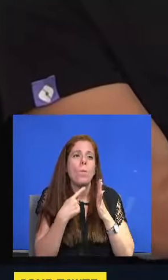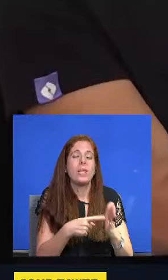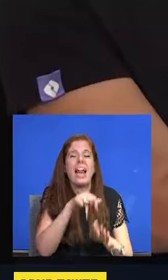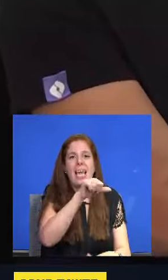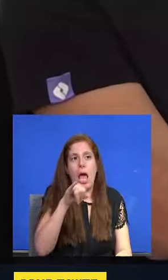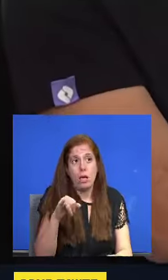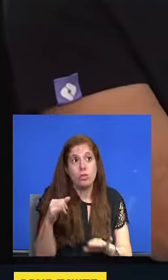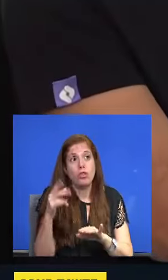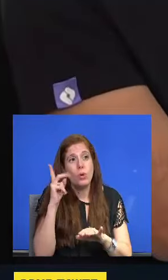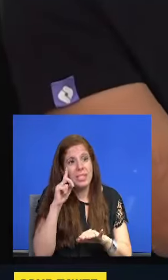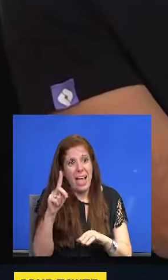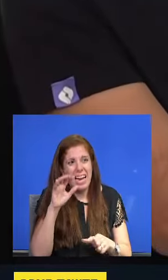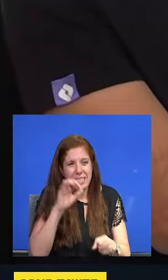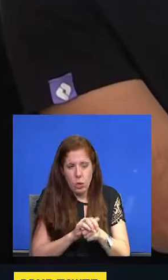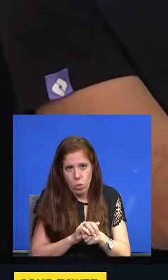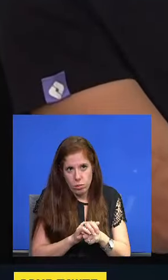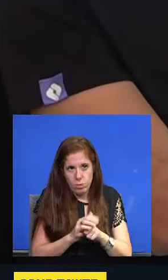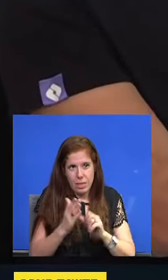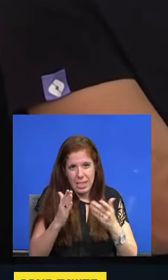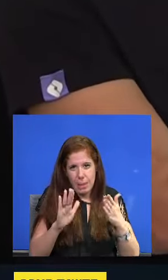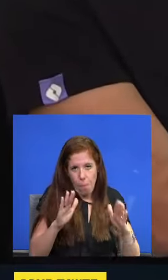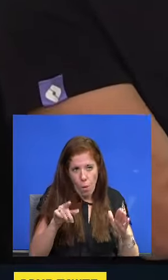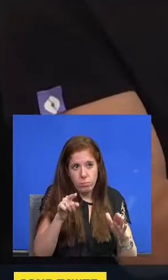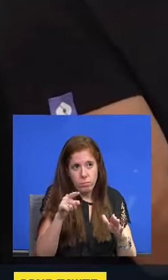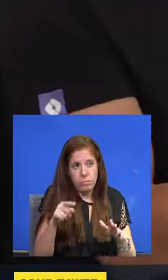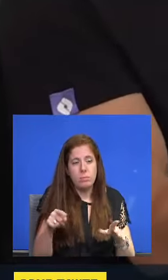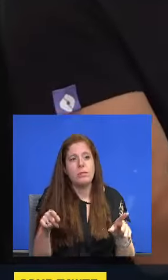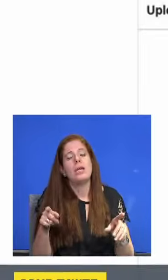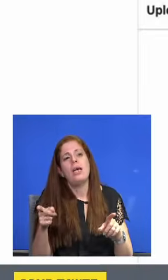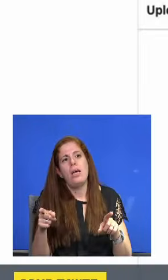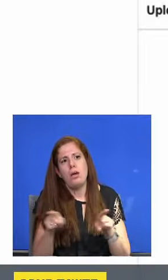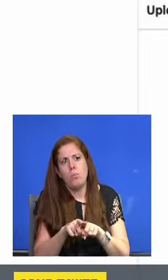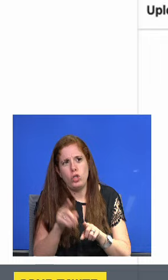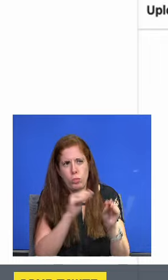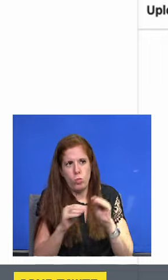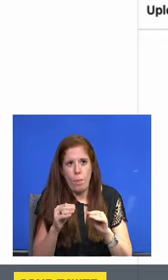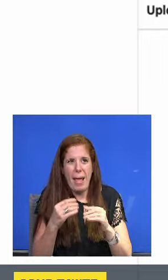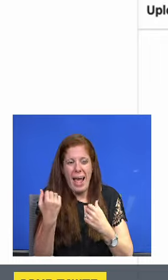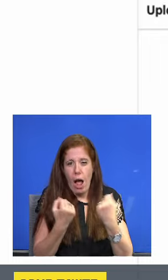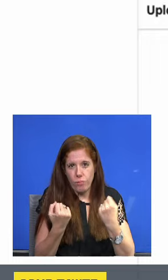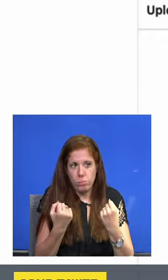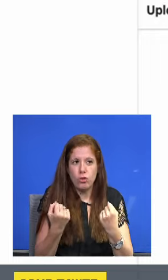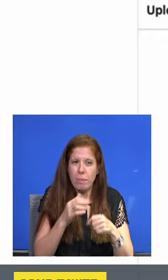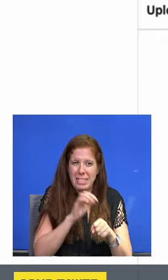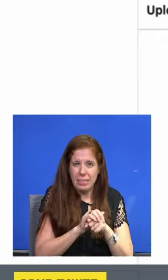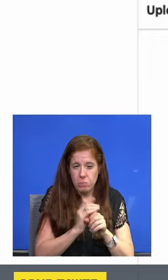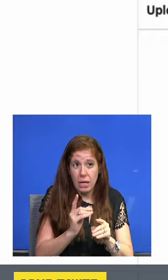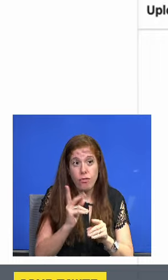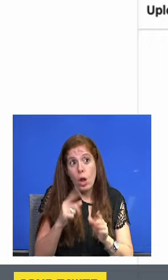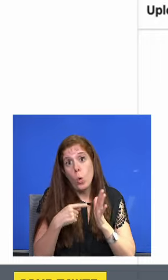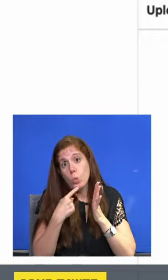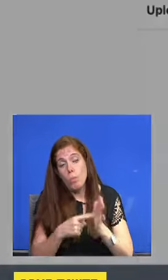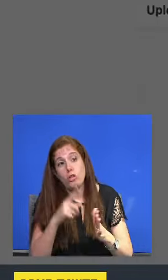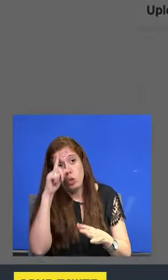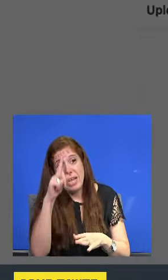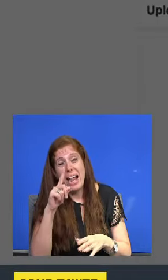בעצם יודע לזהות תמרורים, זה מסוג המודלים שהשתמשו בהם רכבים אוטונומיים, של לזהות באמת מה הם רואים בדרך. אפשר לראות פה דוגמה שאני יודע לזהות מה